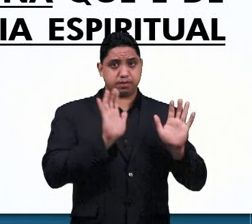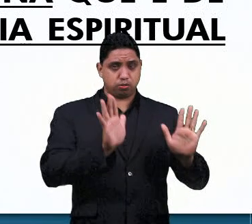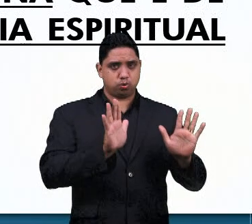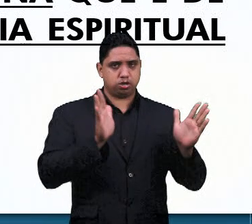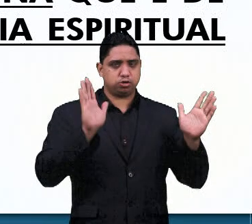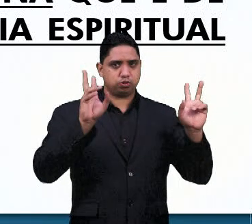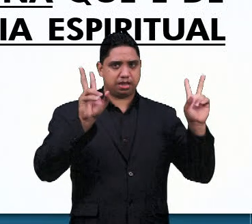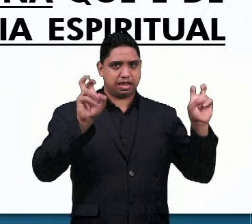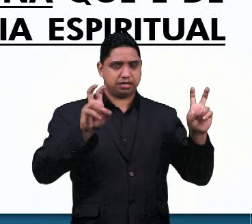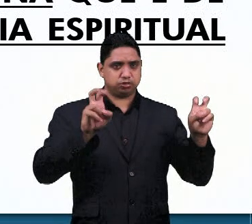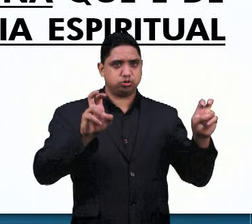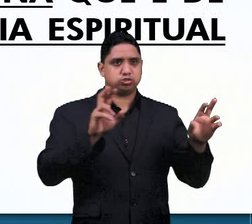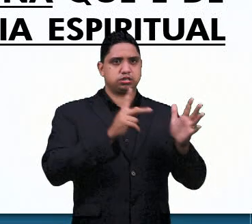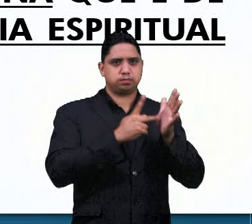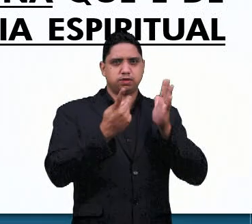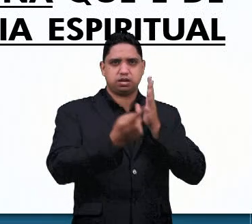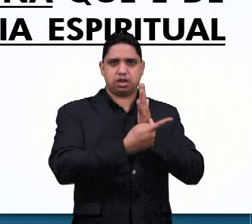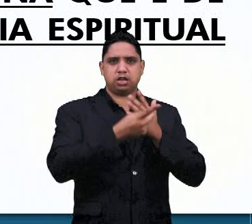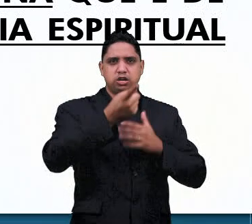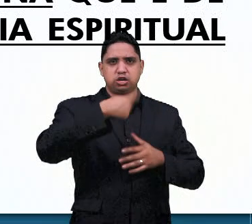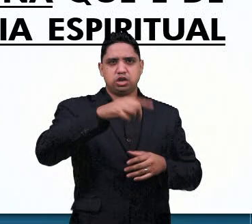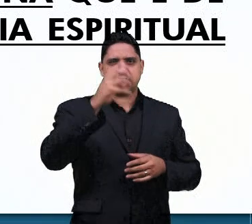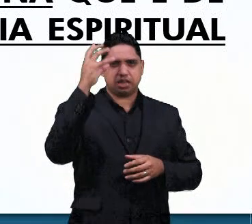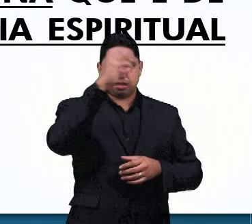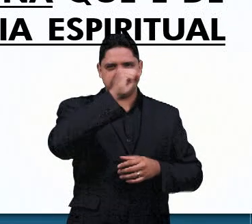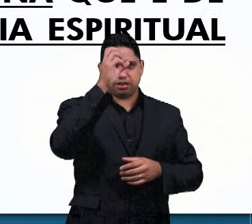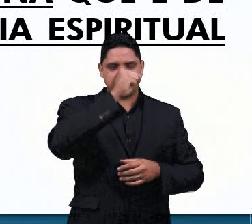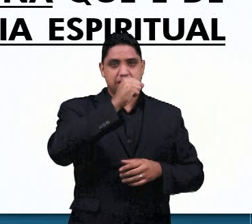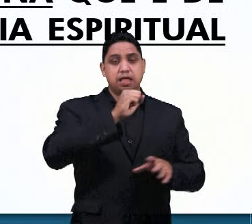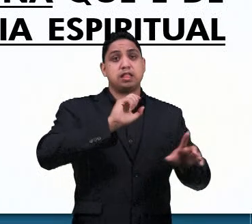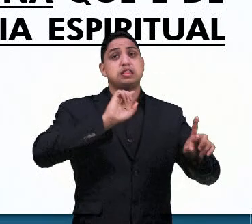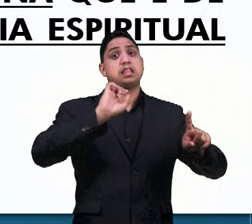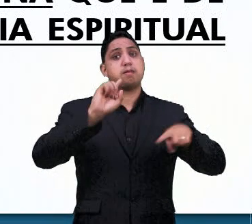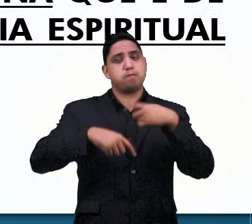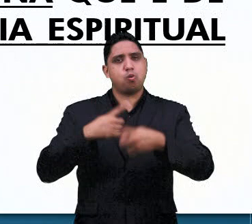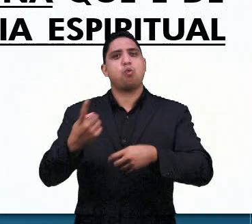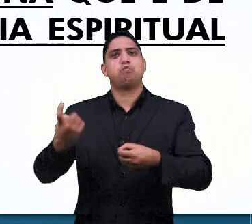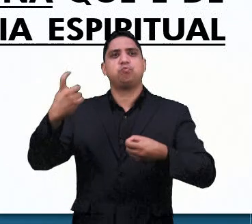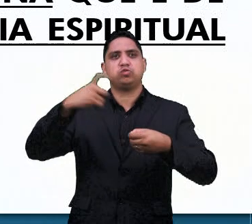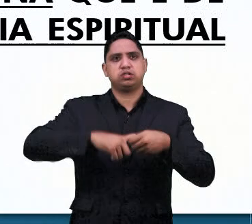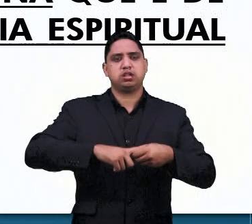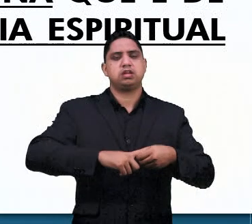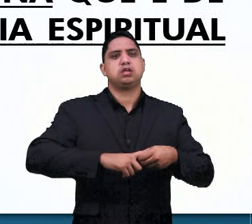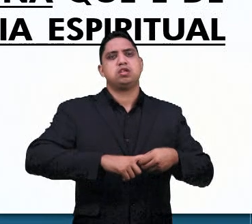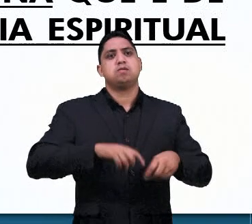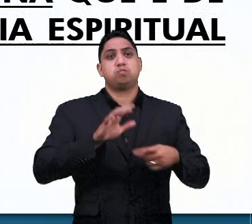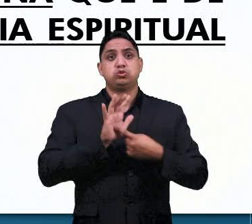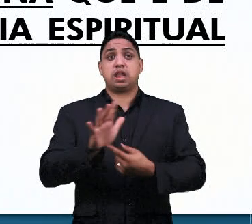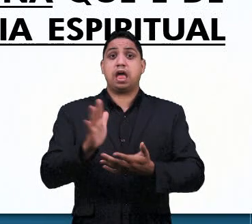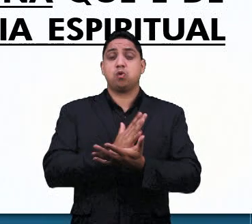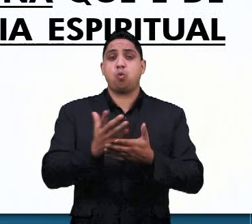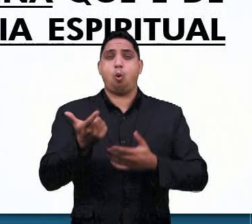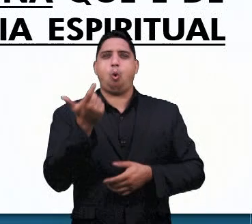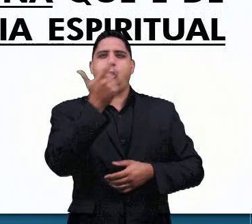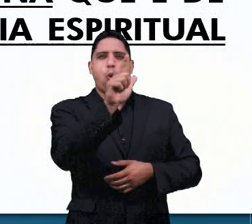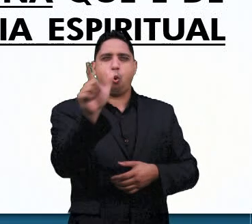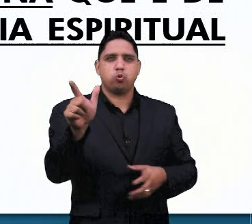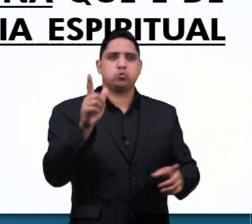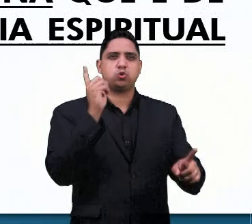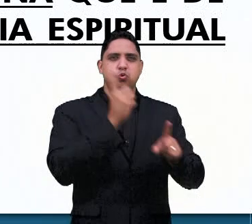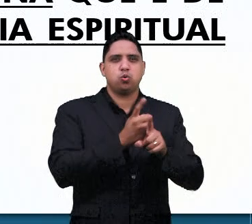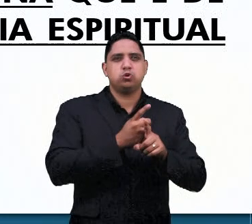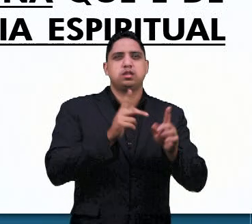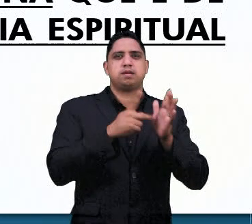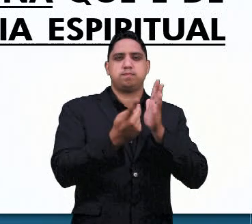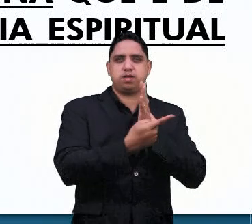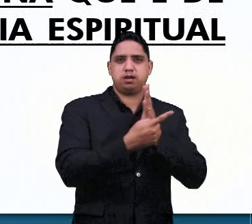pause dans le sujet que nous sommes en train d'étudier. Comme bientôt, nous allons revenir et en abordant encore les